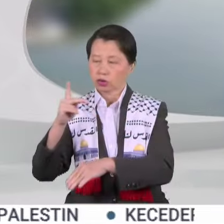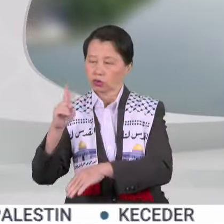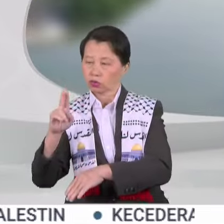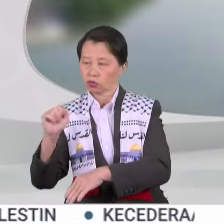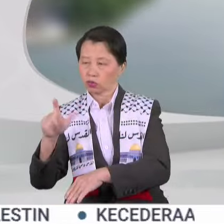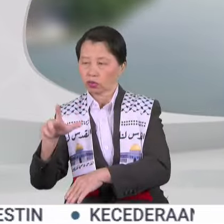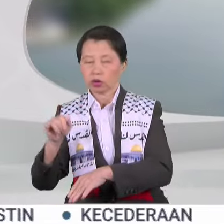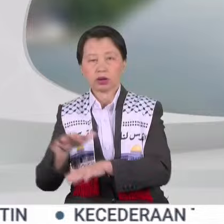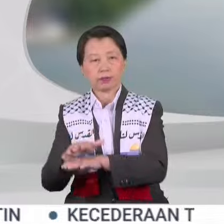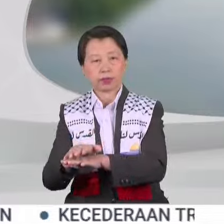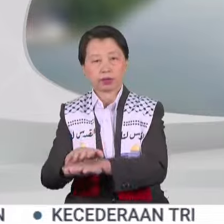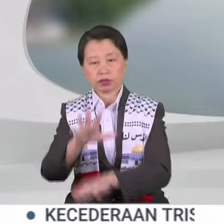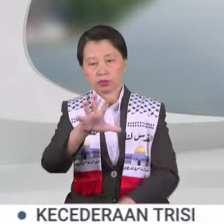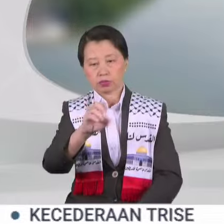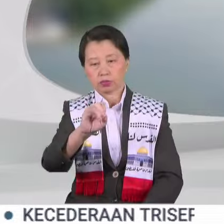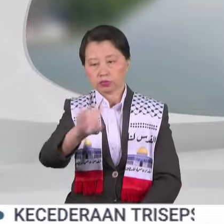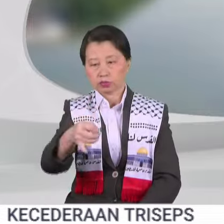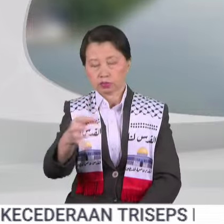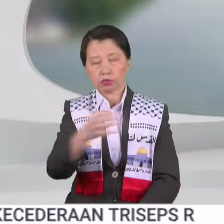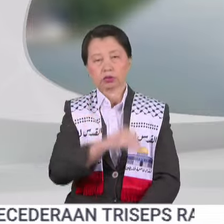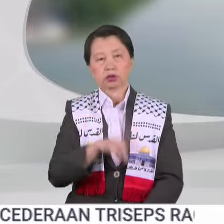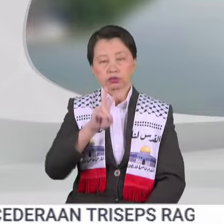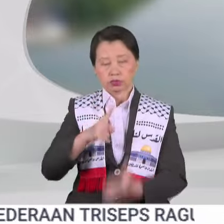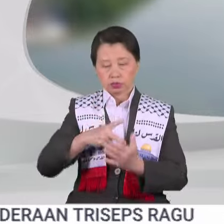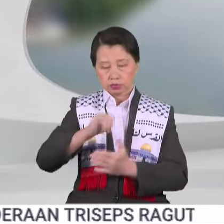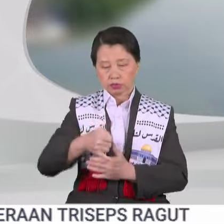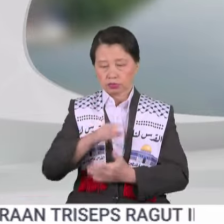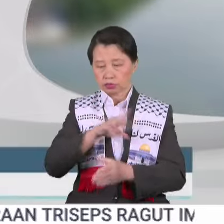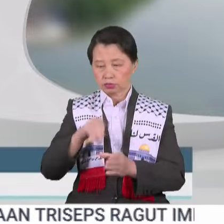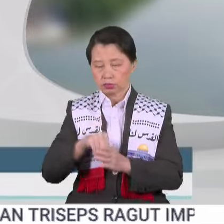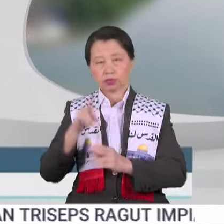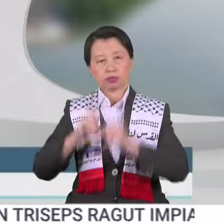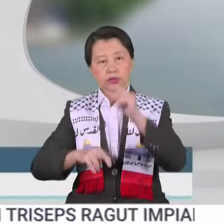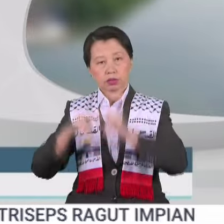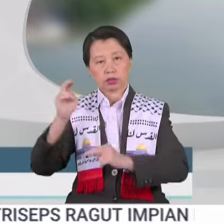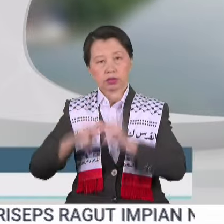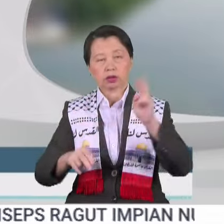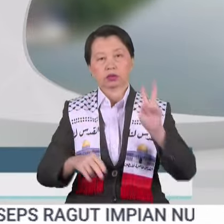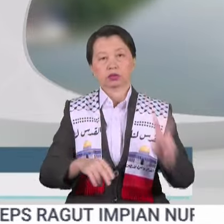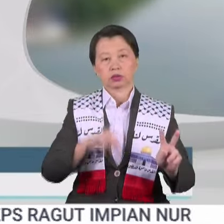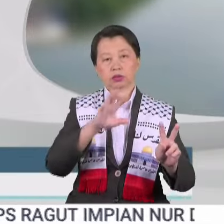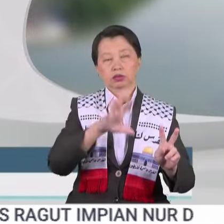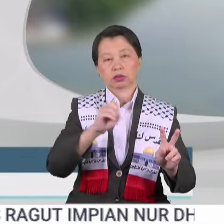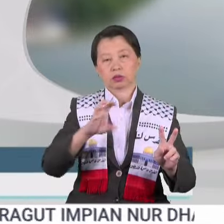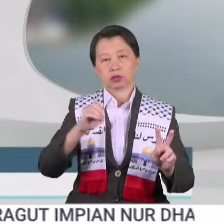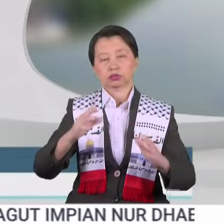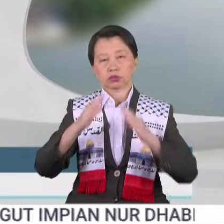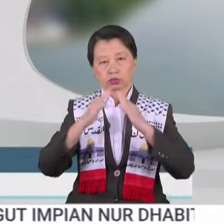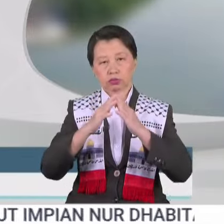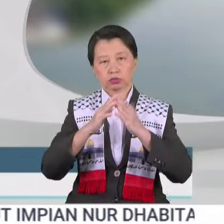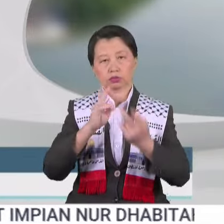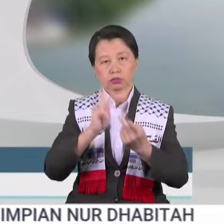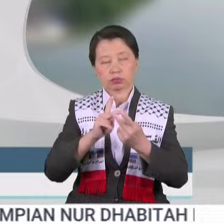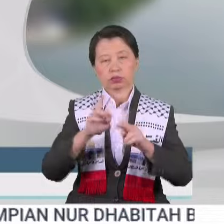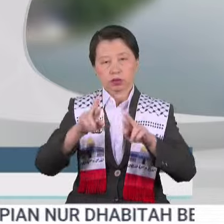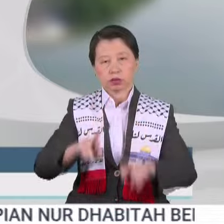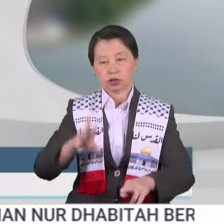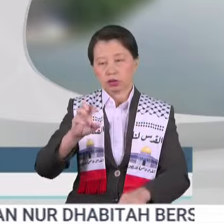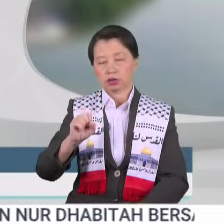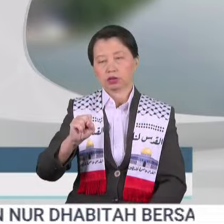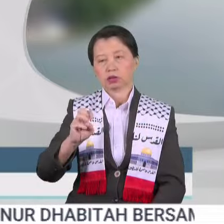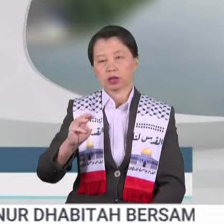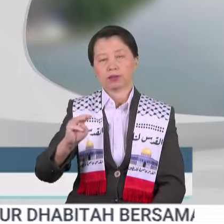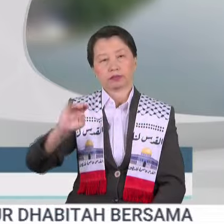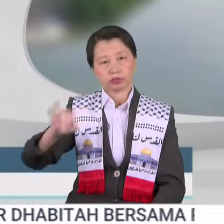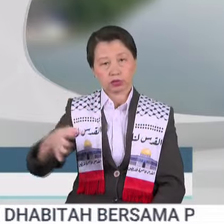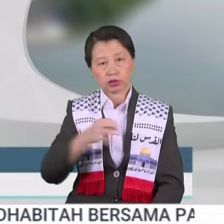peruntukan RM50 juta ringgit dan dua projek lagi melibatkan pembinaan 200 unit rumah mesra rakyat SMJ dan